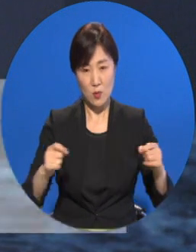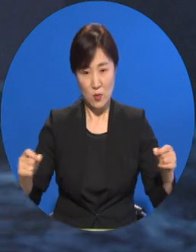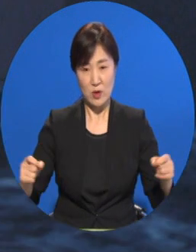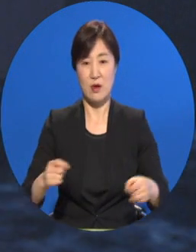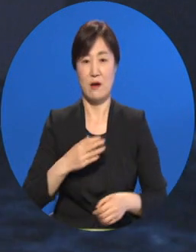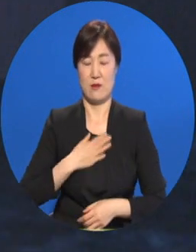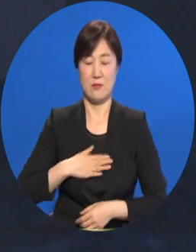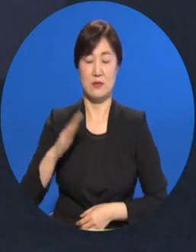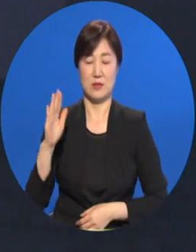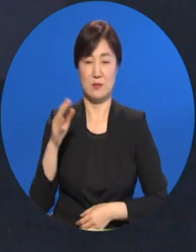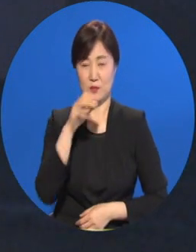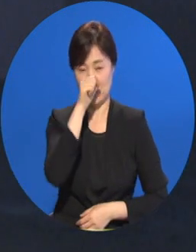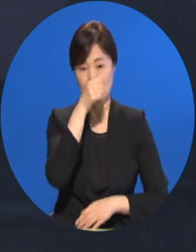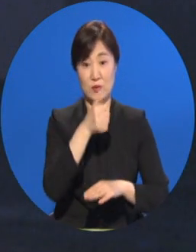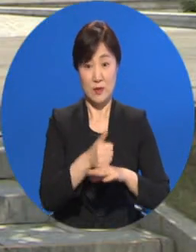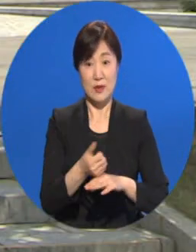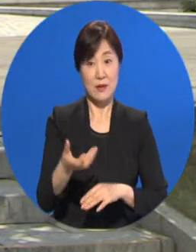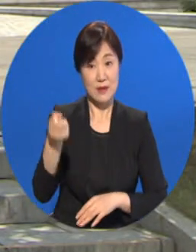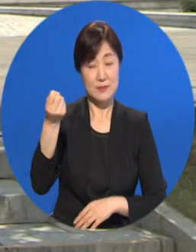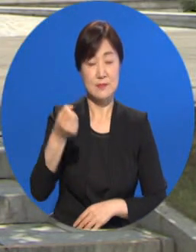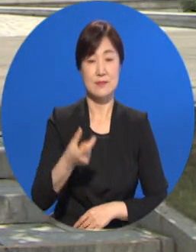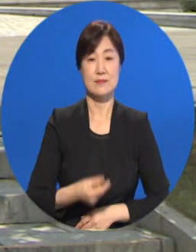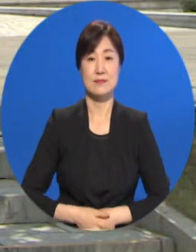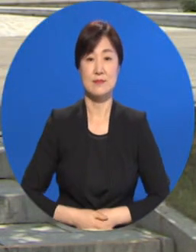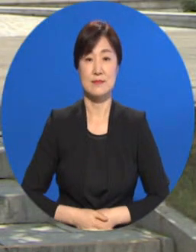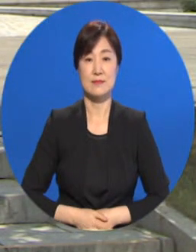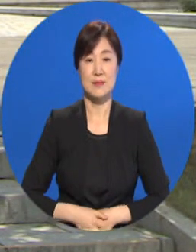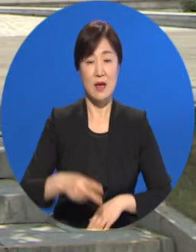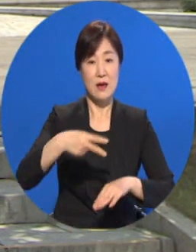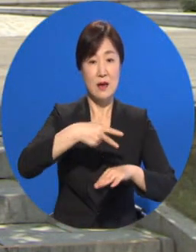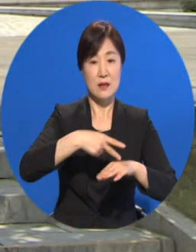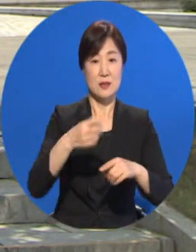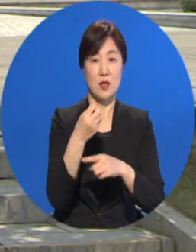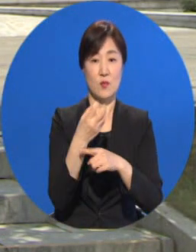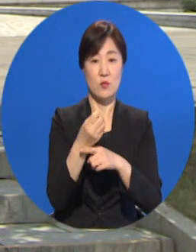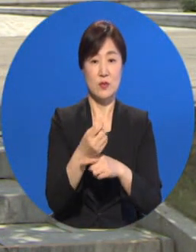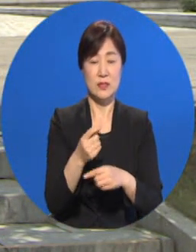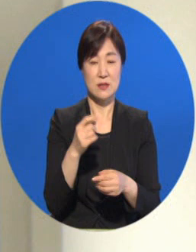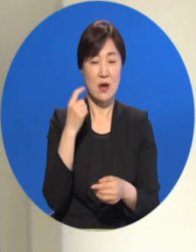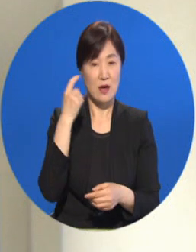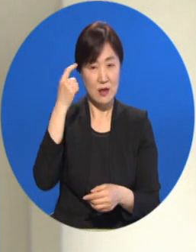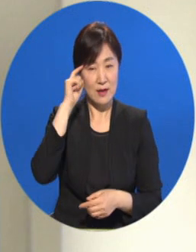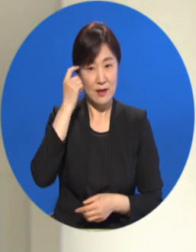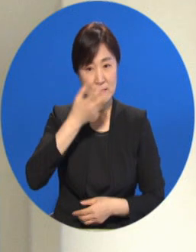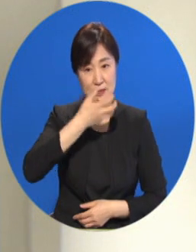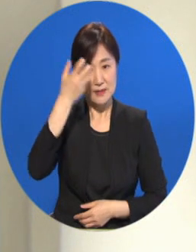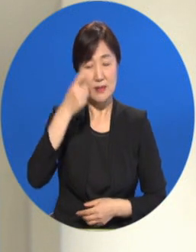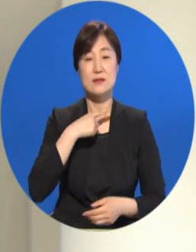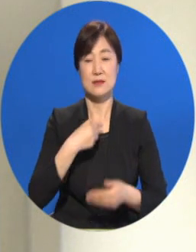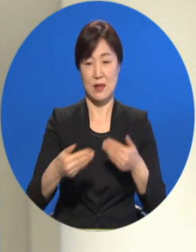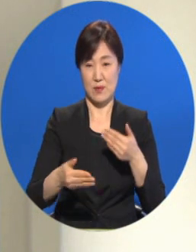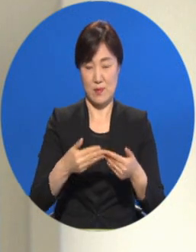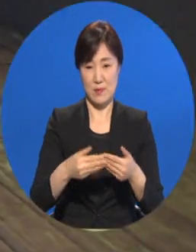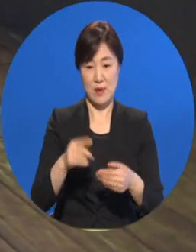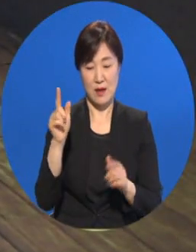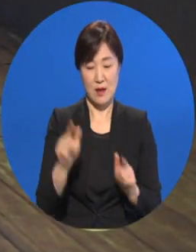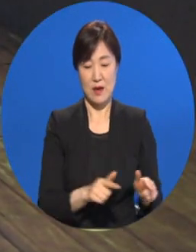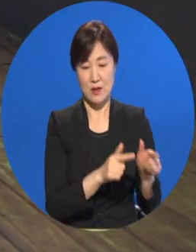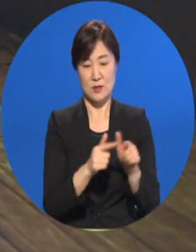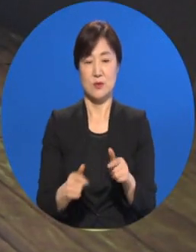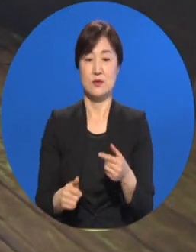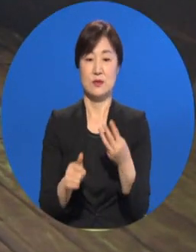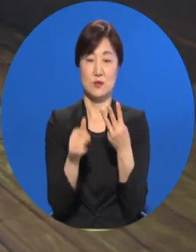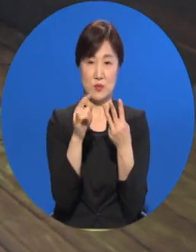아주 좋은 결과가 나올 것 같습니다. 신안 보물선 가상 체험관은 국립광주박물관에서 하루 13차례씩 연중